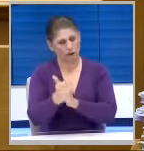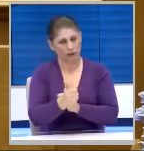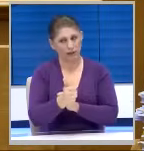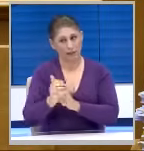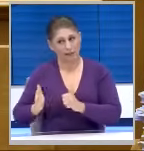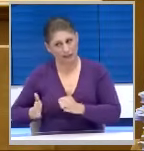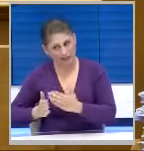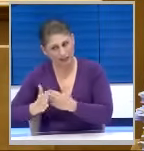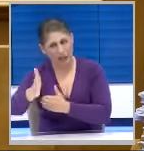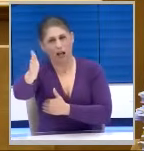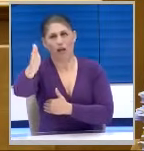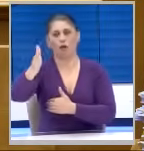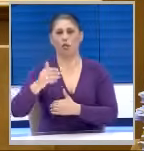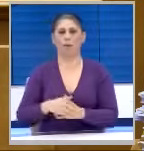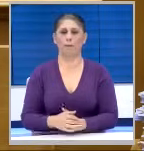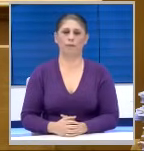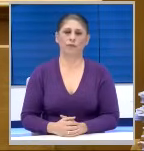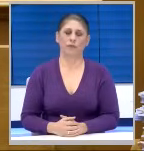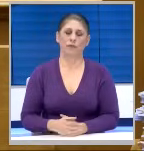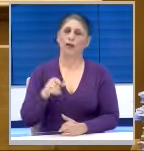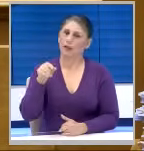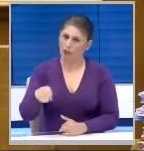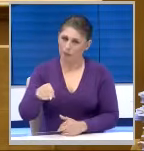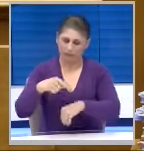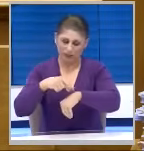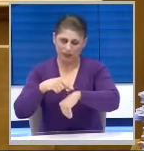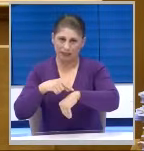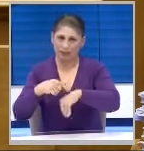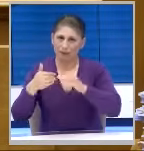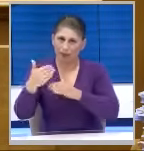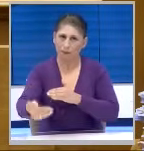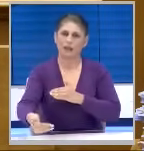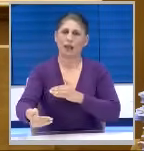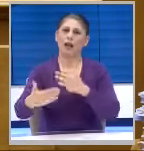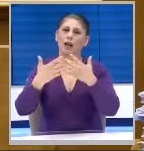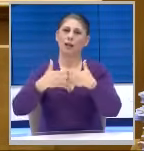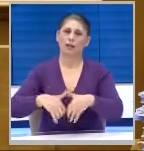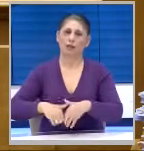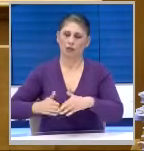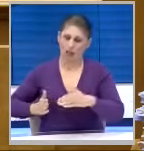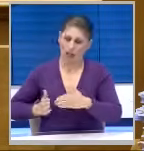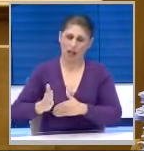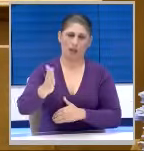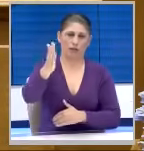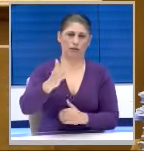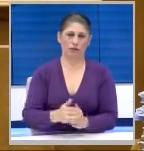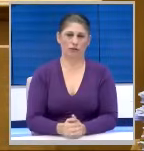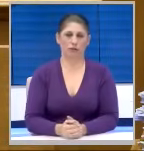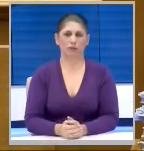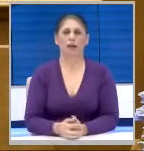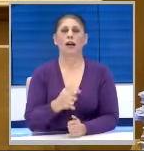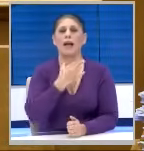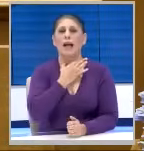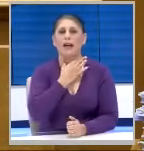ανόδου λάρισας λιτόχωρου και από αυτή τη χρονική στιγμή και μετά λειτουργούσε η γραμμή μία ανόδου έκτακτη